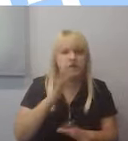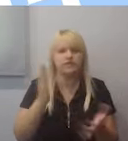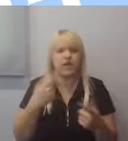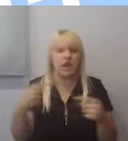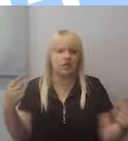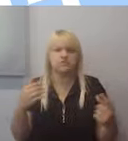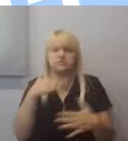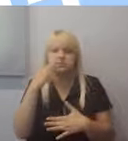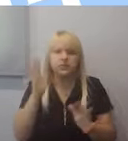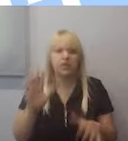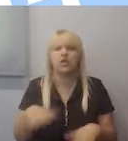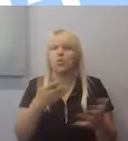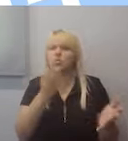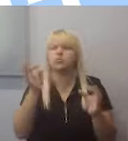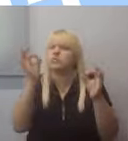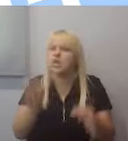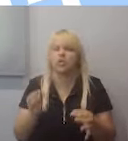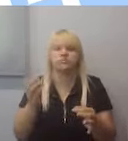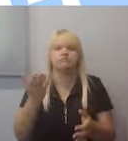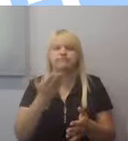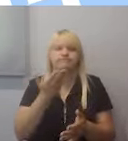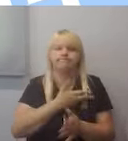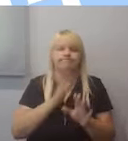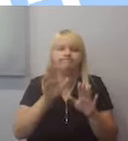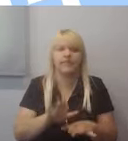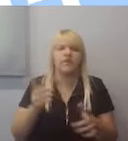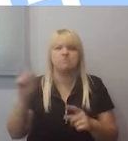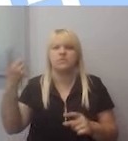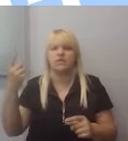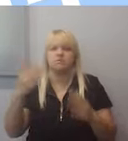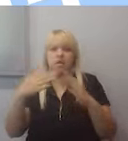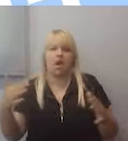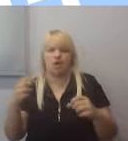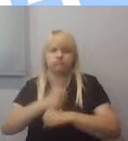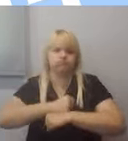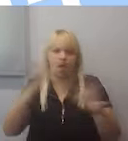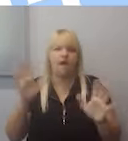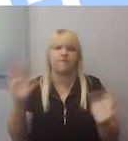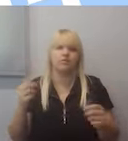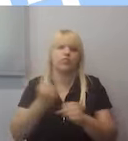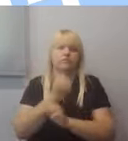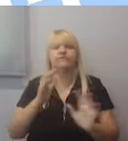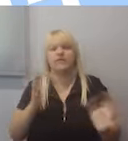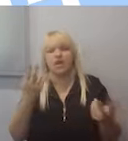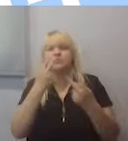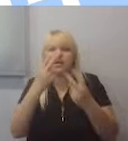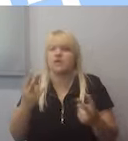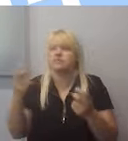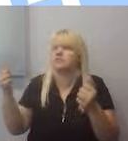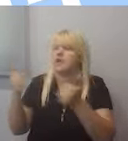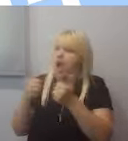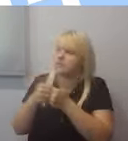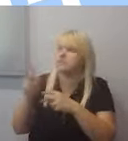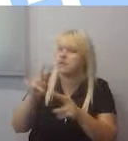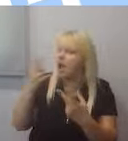atradīsies vai viņš būs pirmais kuram trāpīs pa māju vai viņam paveiksies un viņš redzēs kā tas notiek kaimiņam mums jāsaprot